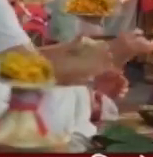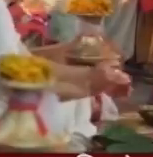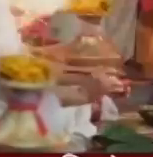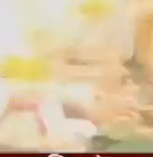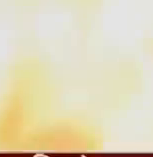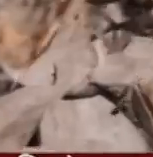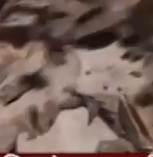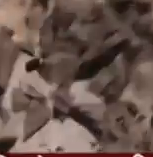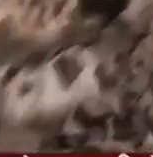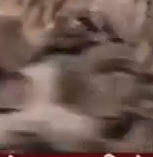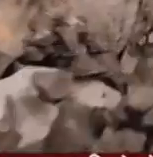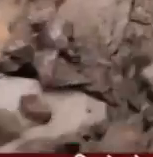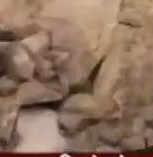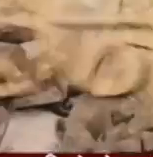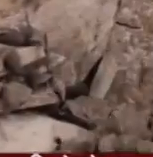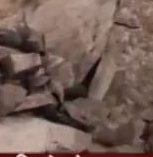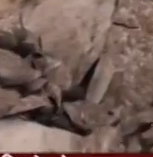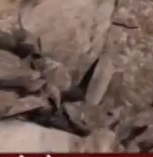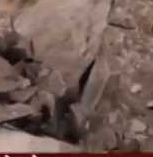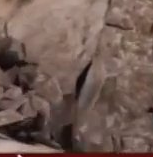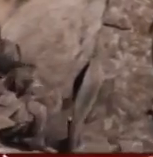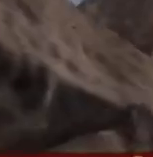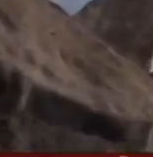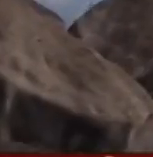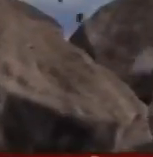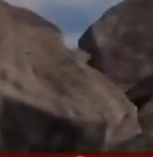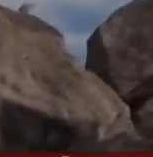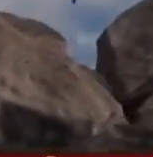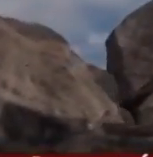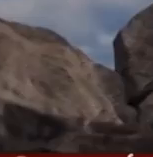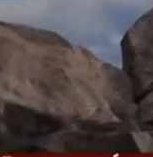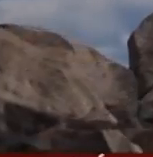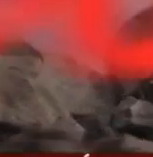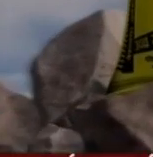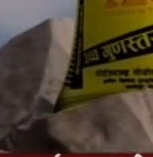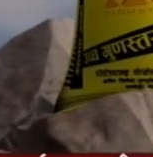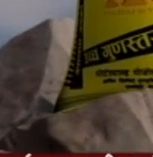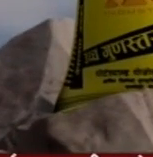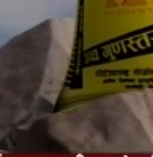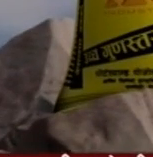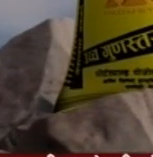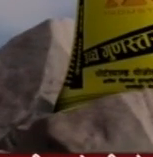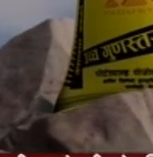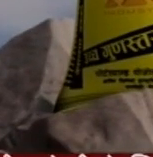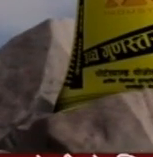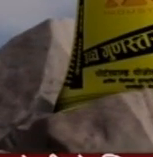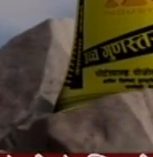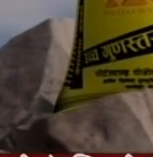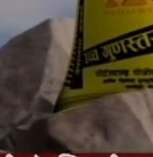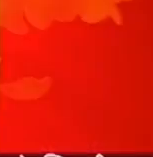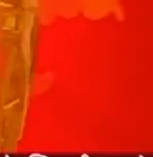नै हरेक मजबुत निर्माणको सुरुवात हुन्छ अग्नि सिमेन्टबाट। अग्नि सिमेन्ट।